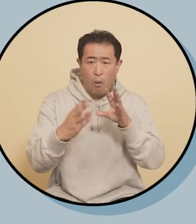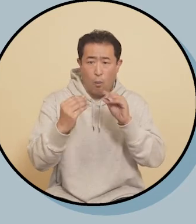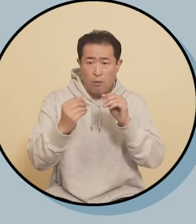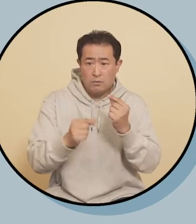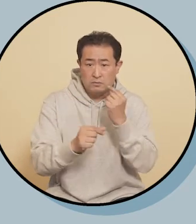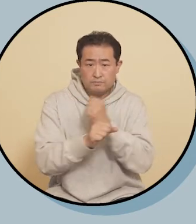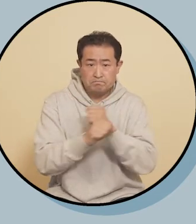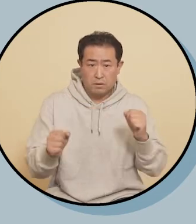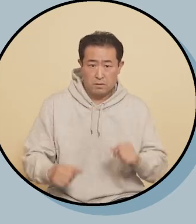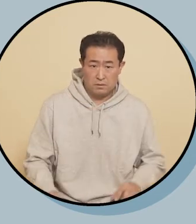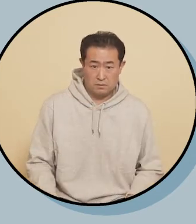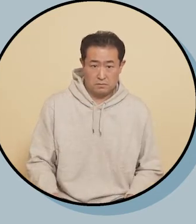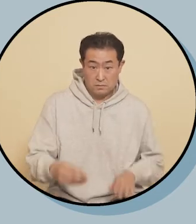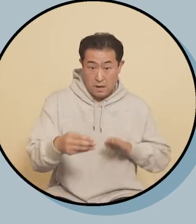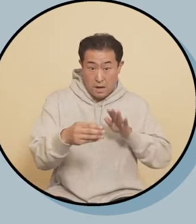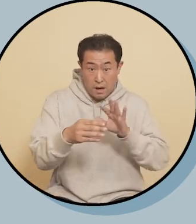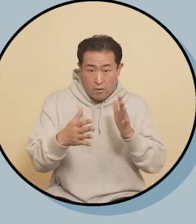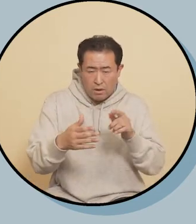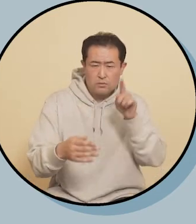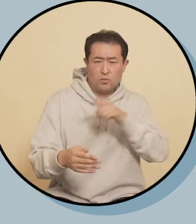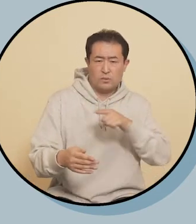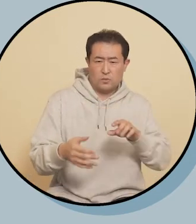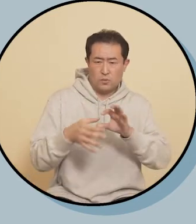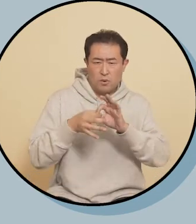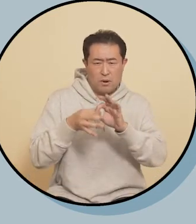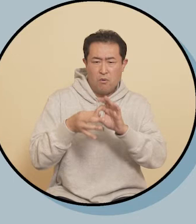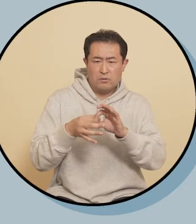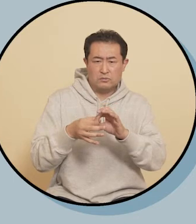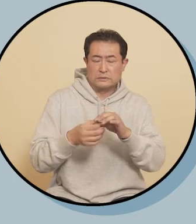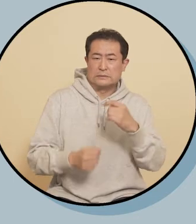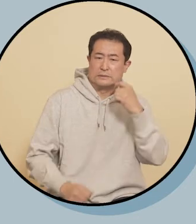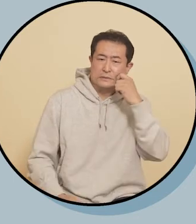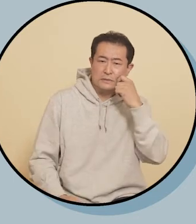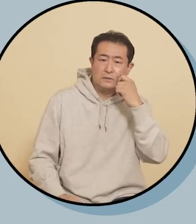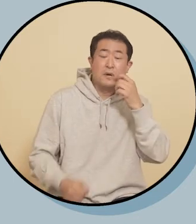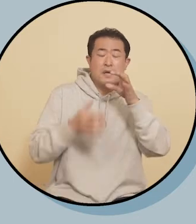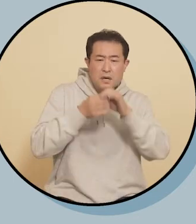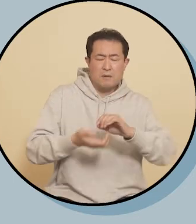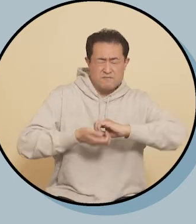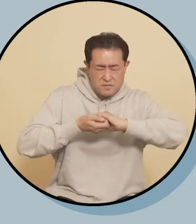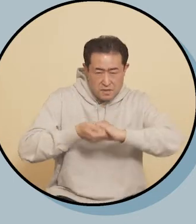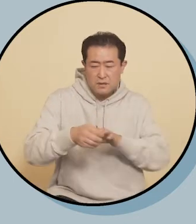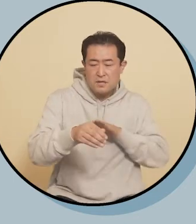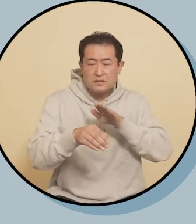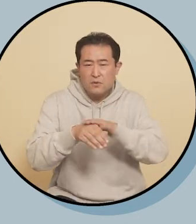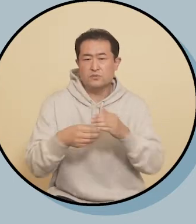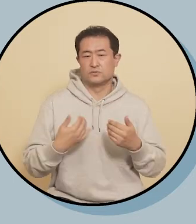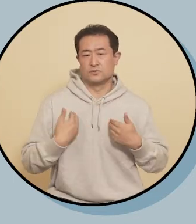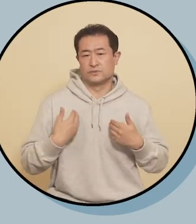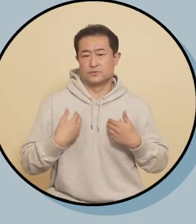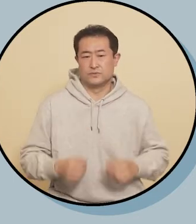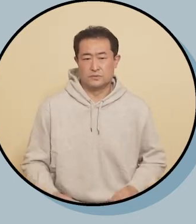話ができないわけですしでサードないとね人と関わることができないわけですからもう